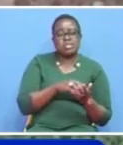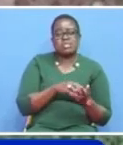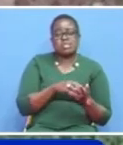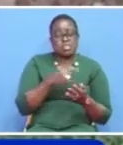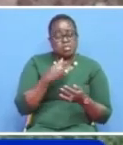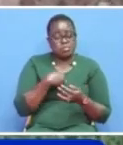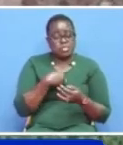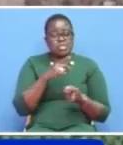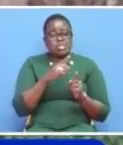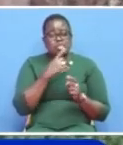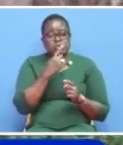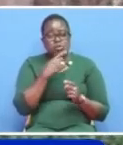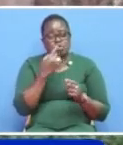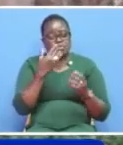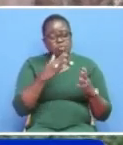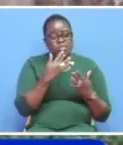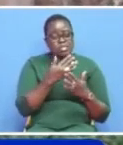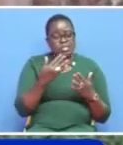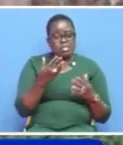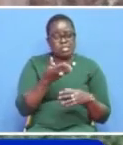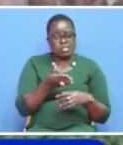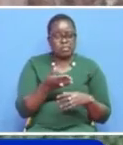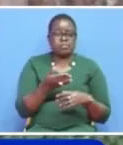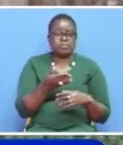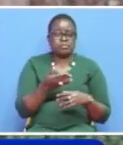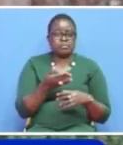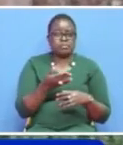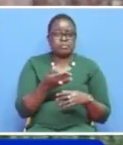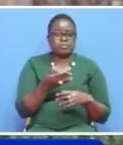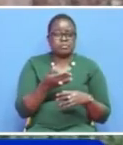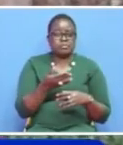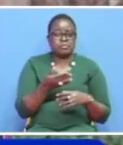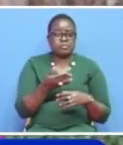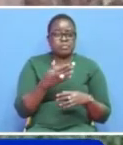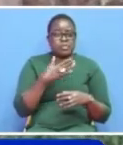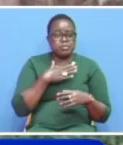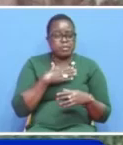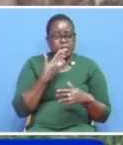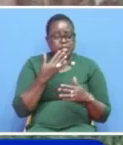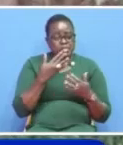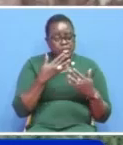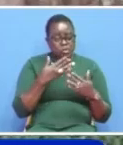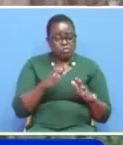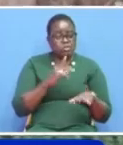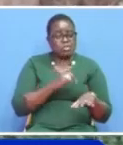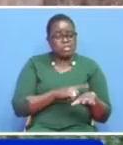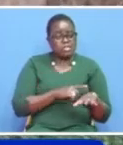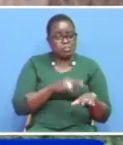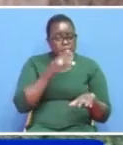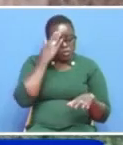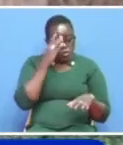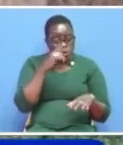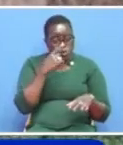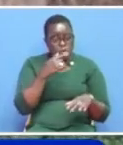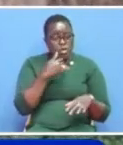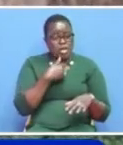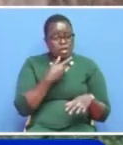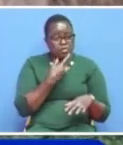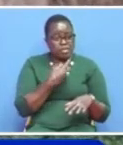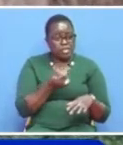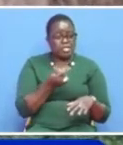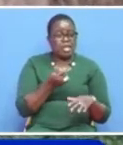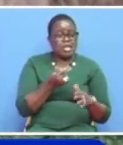wa alama iti sindusio na kwa mwana kwa hika kina angwa na nika sindusia kwa hika nisi alama osi tena ukusi instadi medisimba